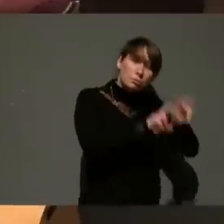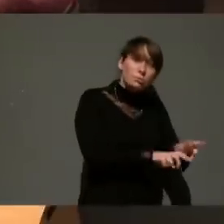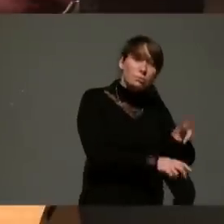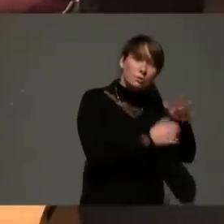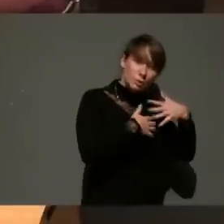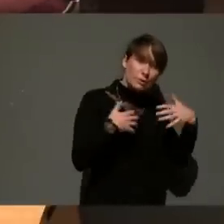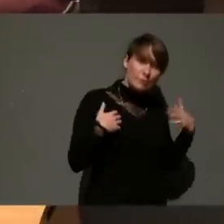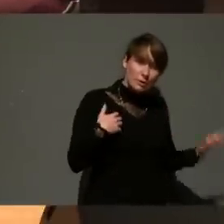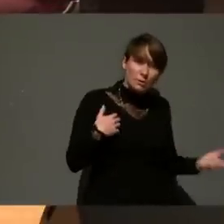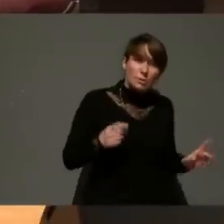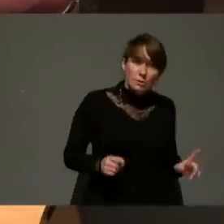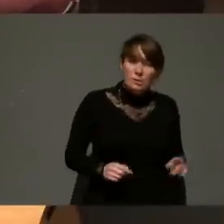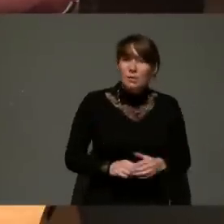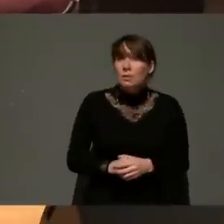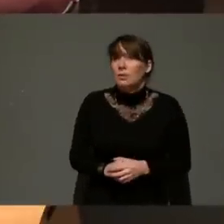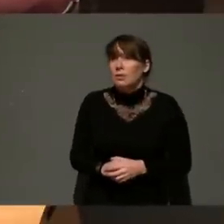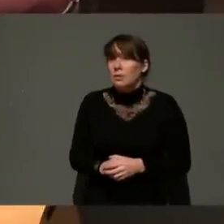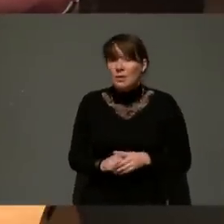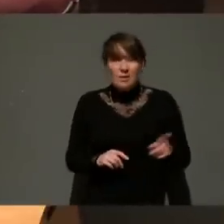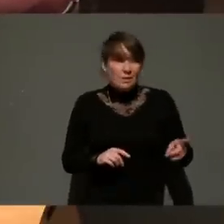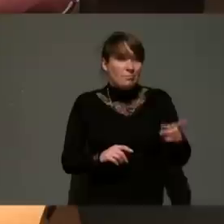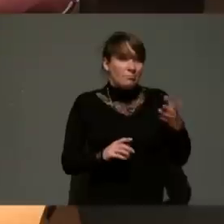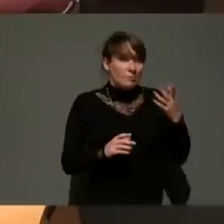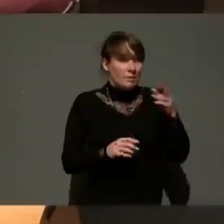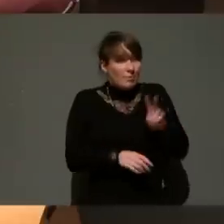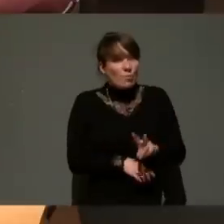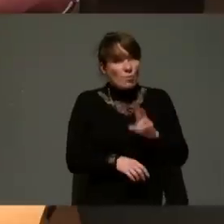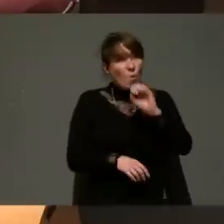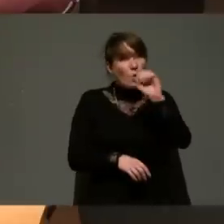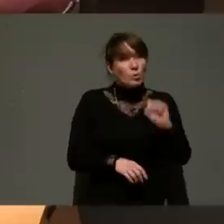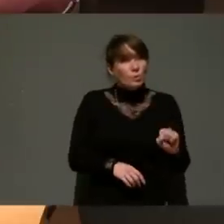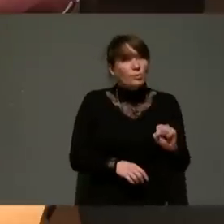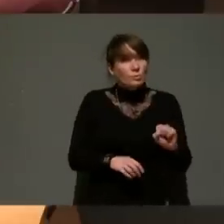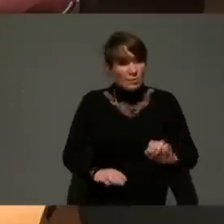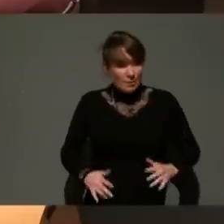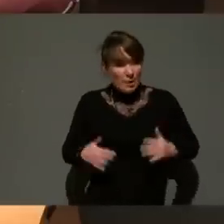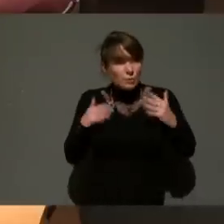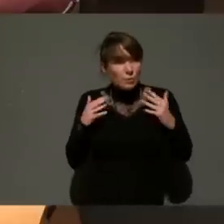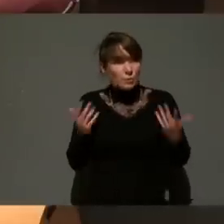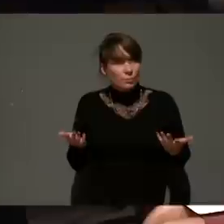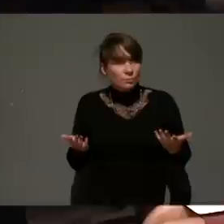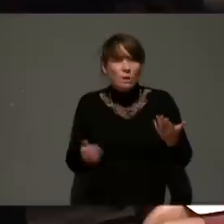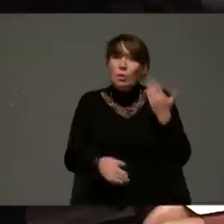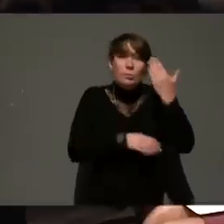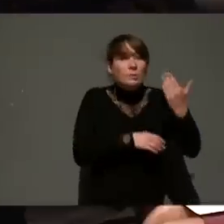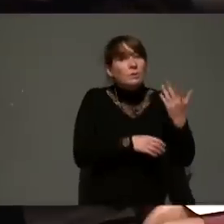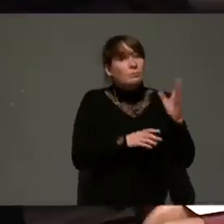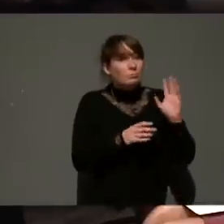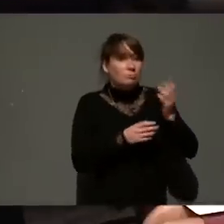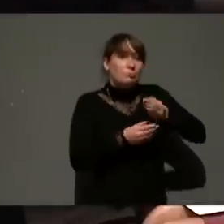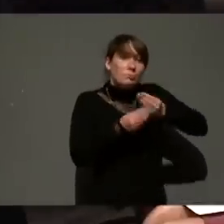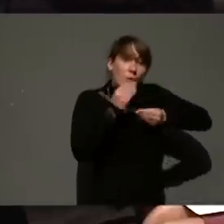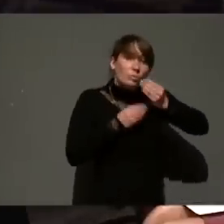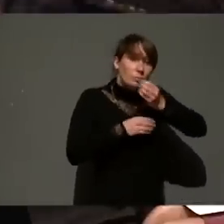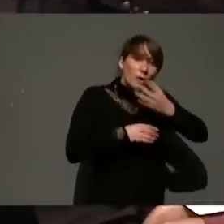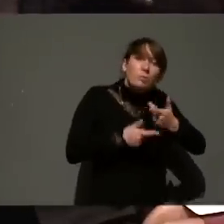vibratoire. C'est vraiment les vibrations au niveau de l'os. Bien sûr, si on a des apports calciques suffisants, j'ai oublié de le dire, mais c'est important. Si vous